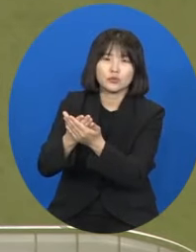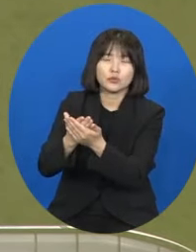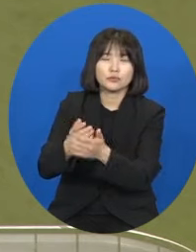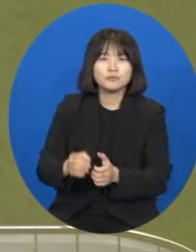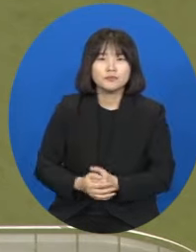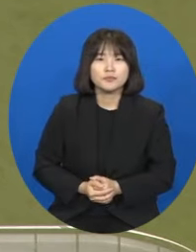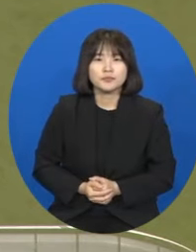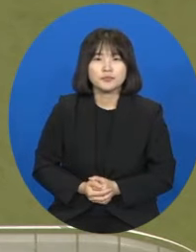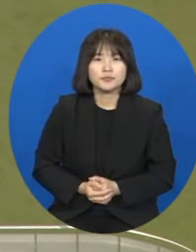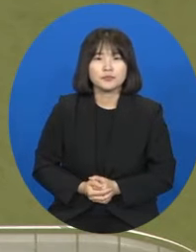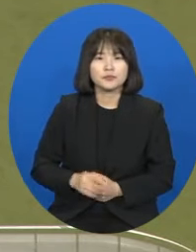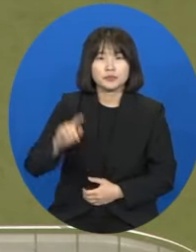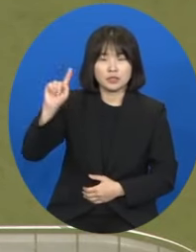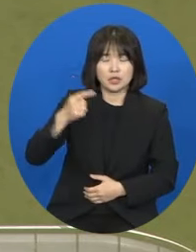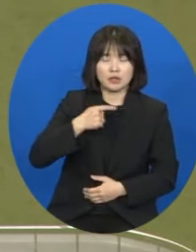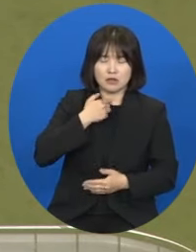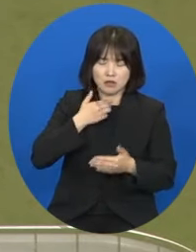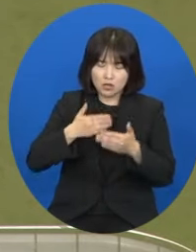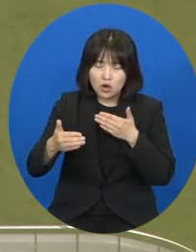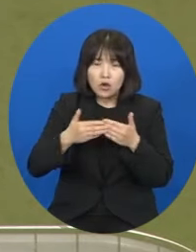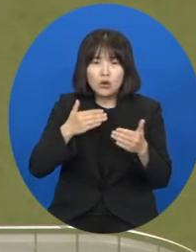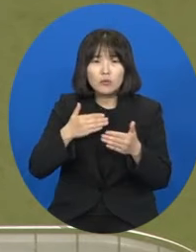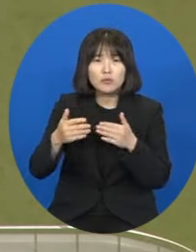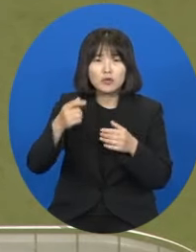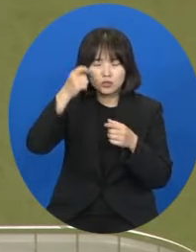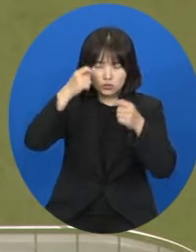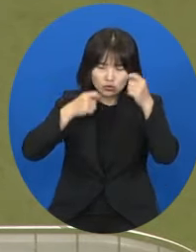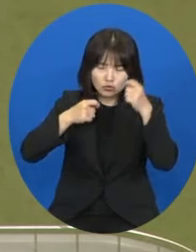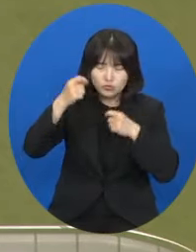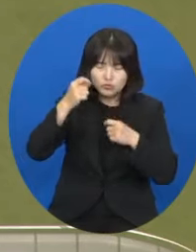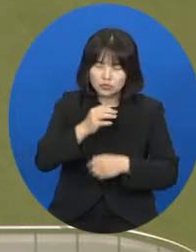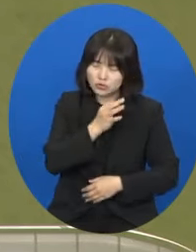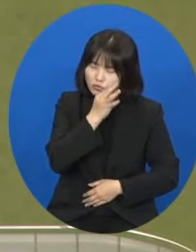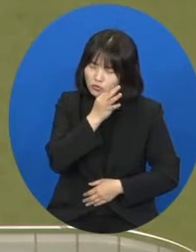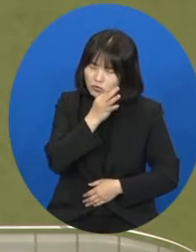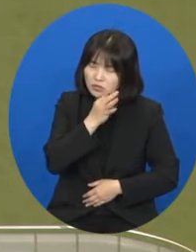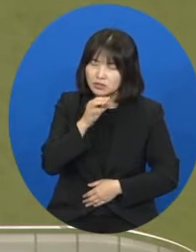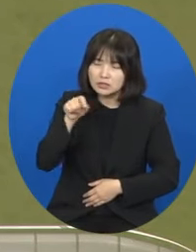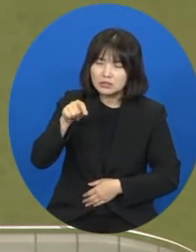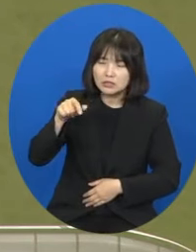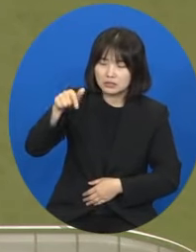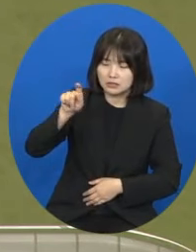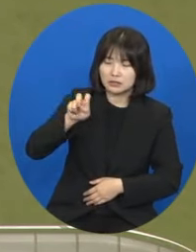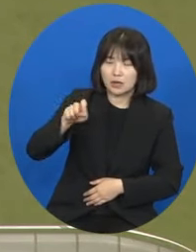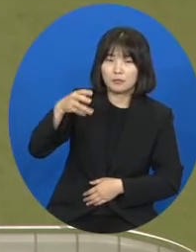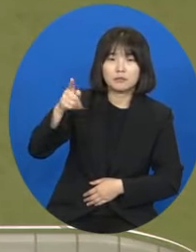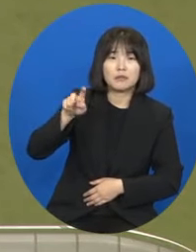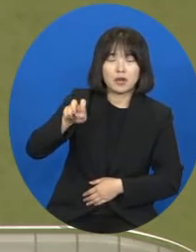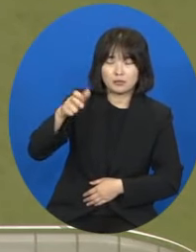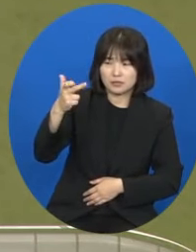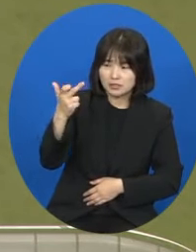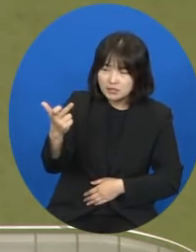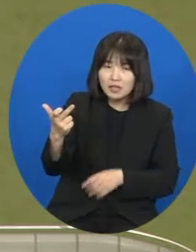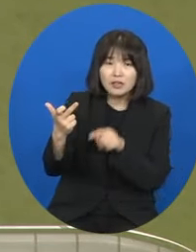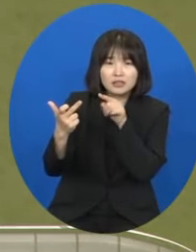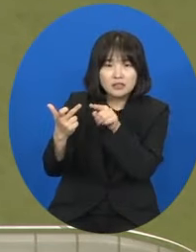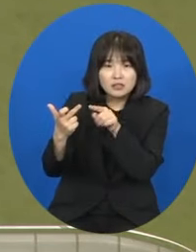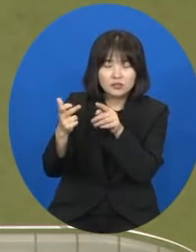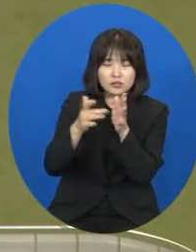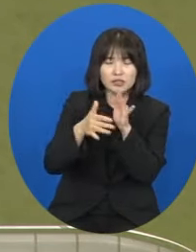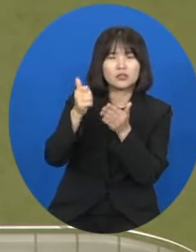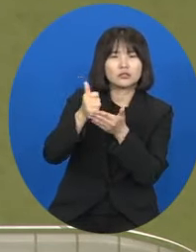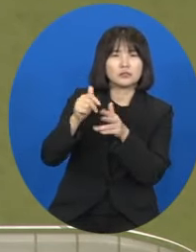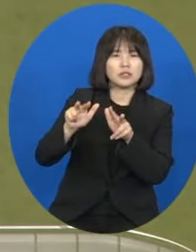다윗이 경험했던 그 눈물의 수치의 그 감람산에서 예수님께서 이제는 우리의 모든